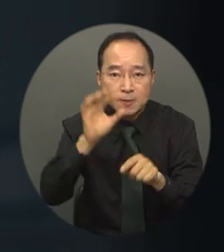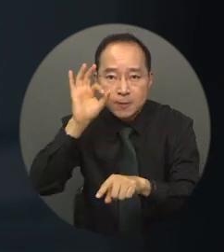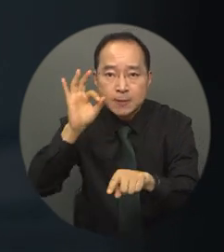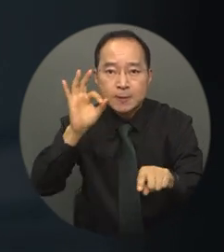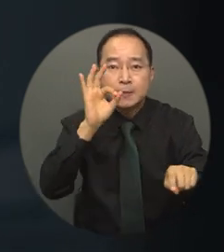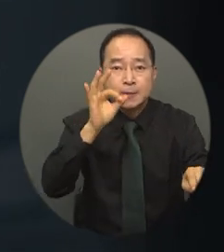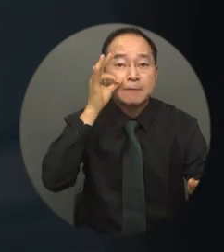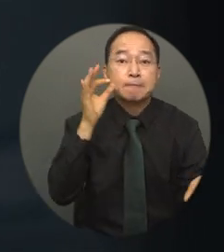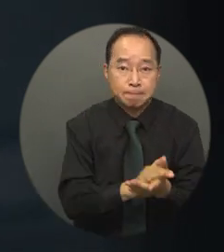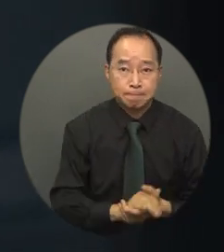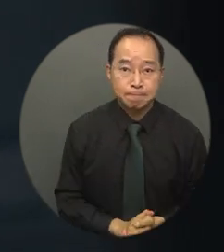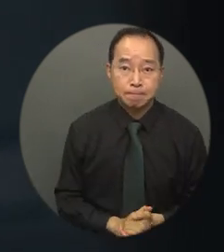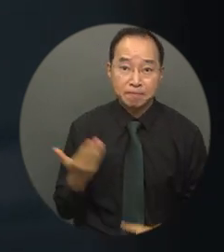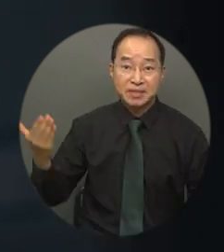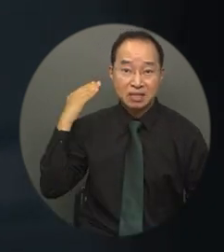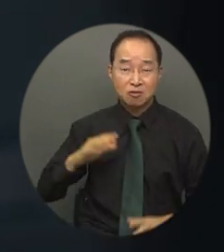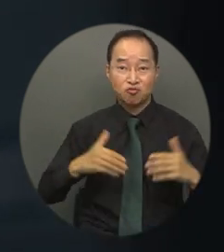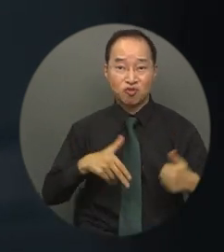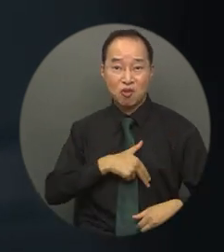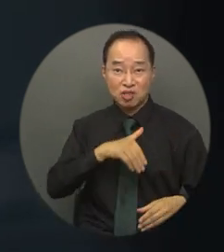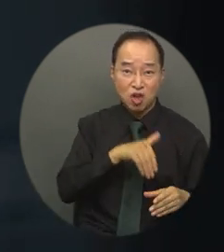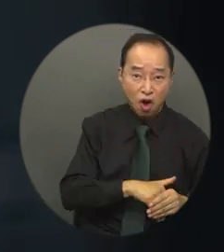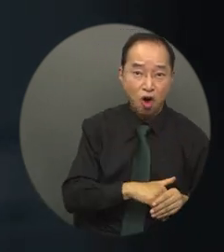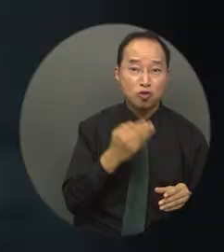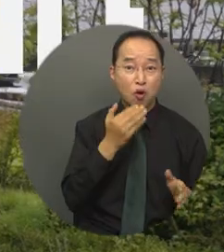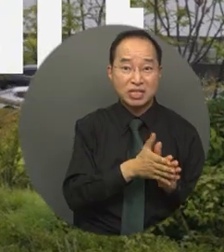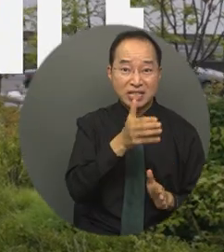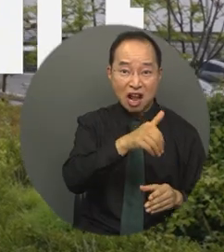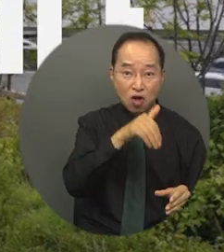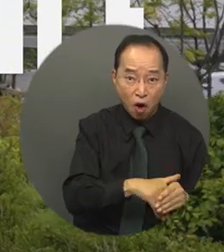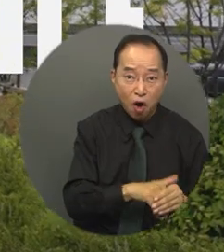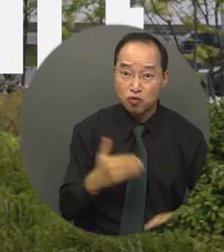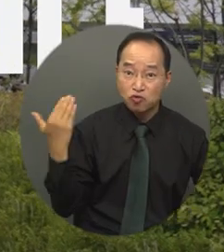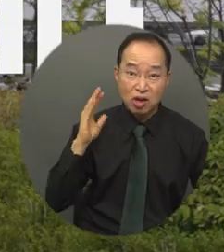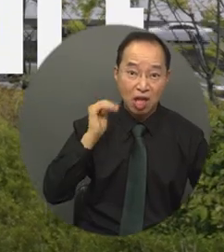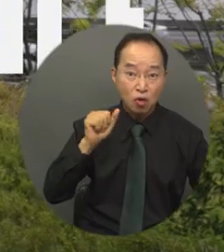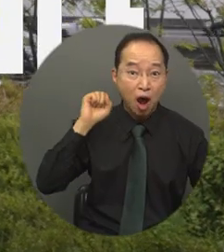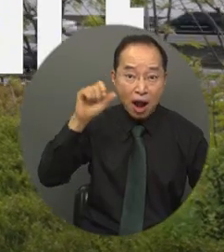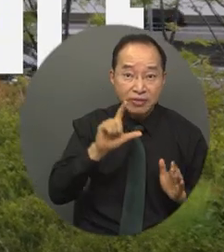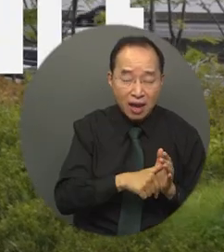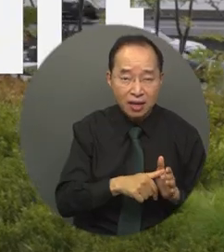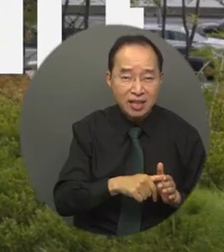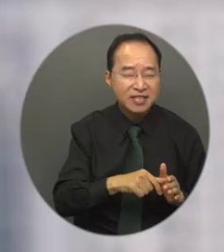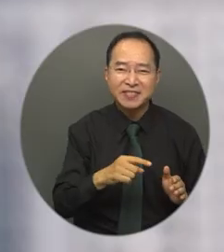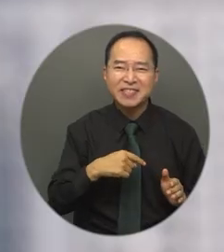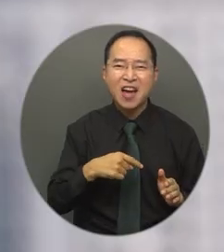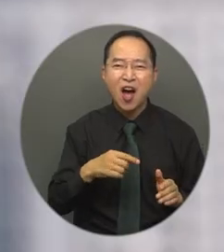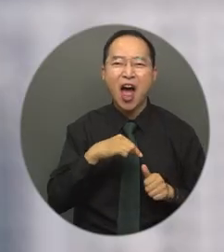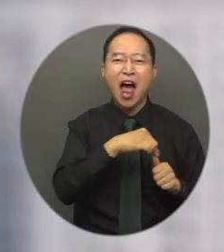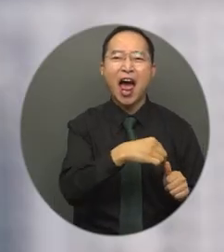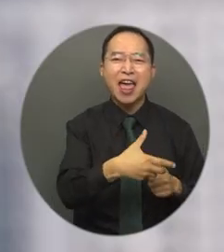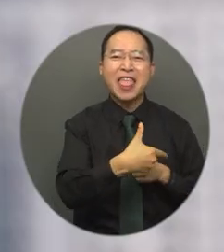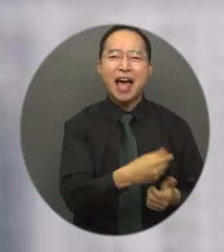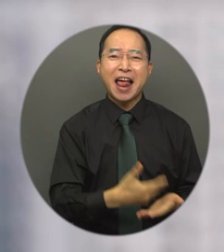경선에 나와달라고 하는 요청도 모두 거절했습니다. 이제 새로운 길로 나섭니다. 어떤